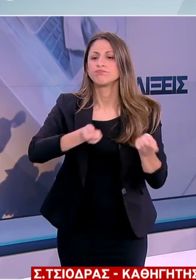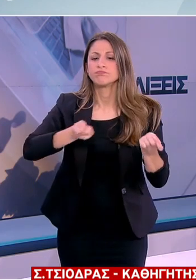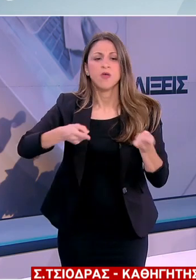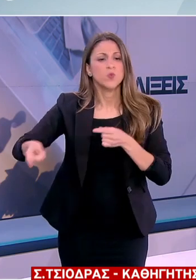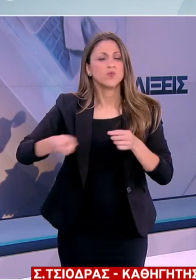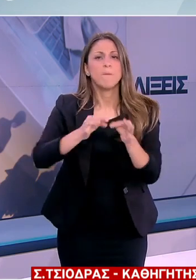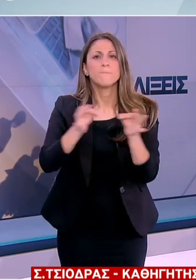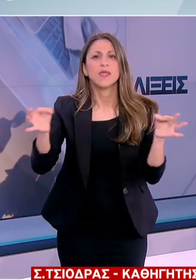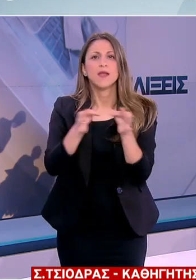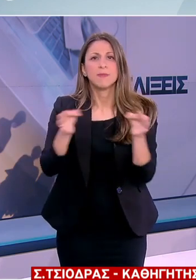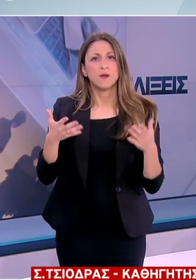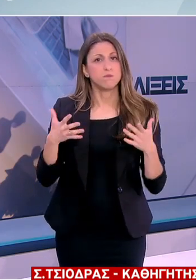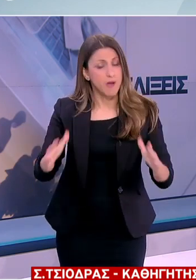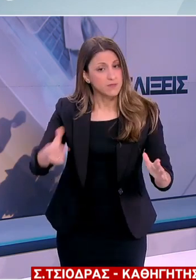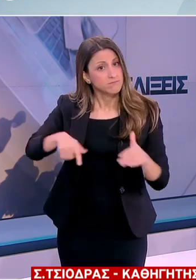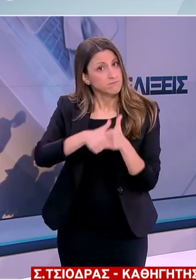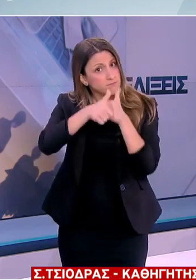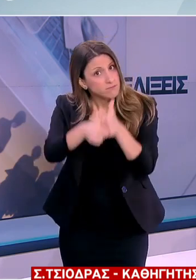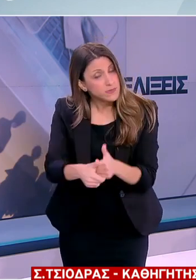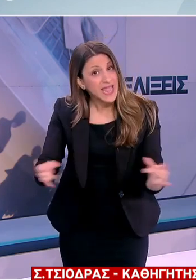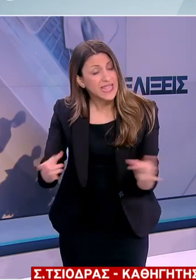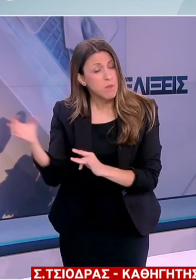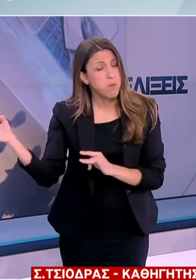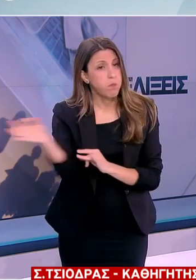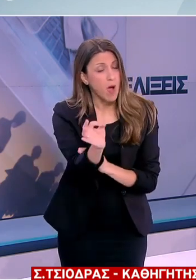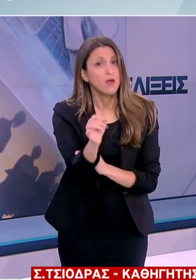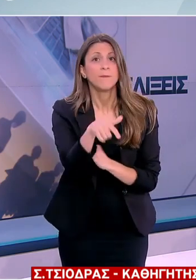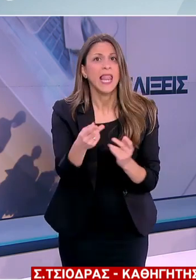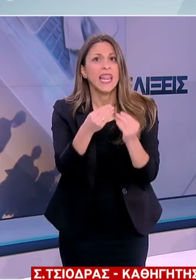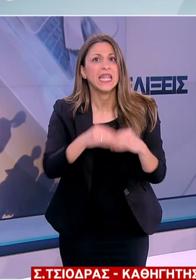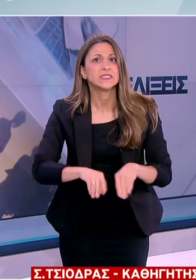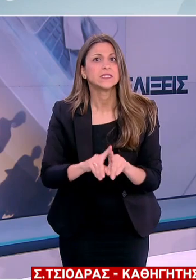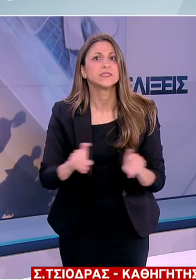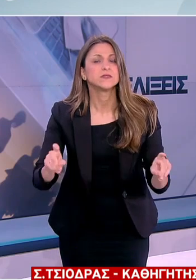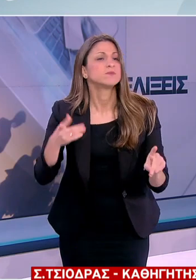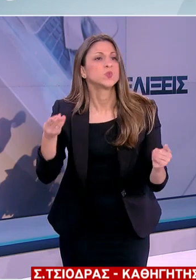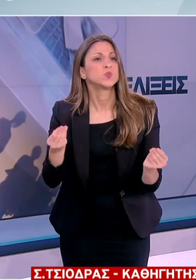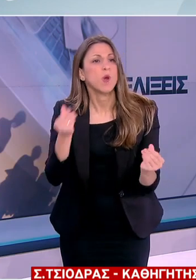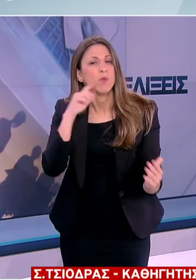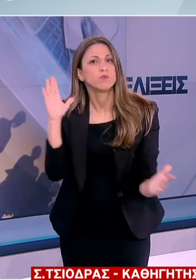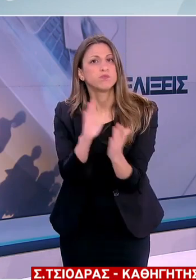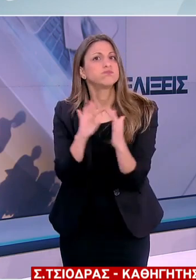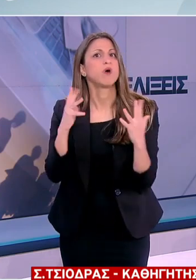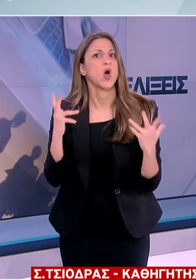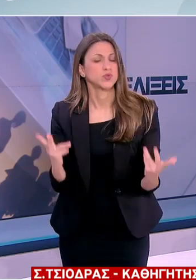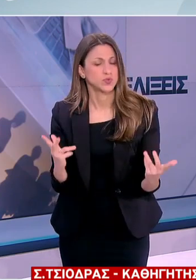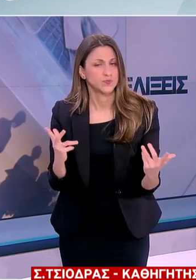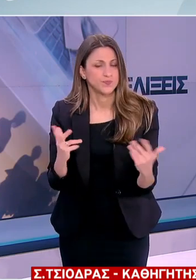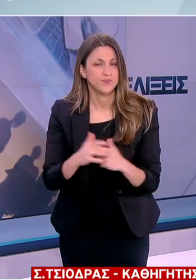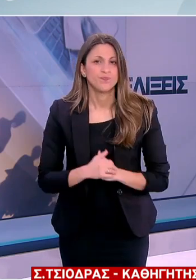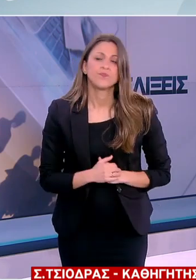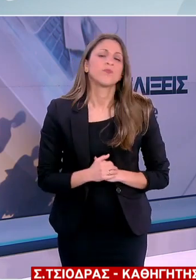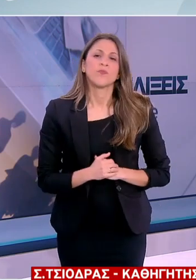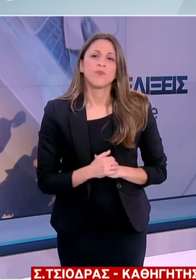με μέτρα που έχουν ληφθεί για την αντιμετώπιση πιθανού κρούσματος από το νέο κορονοϊό στα πλαίσια των δράσεων του Υπουργείου Υγείας. Τις